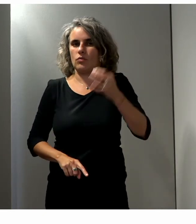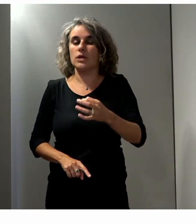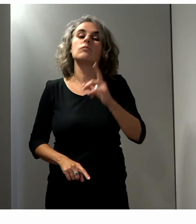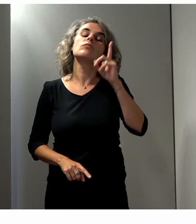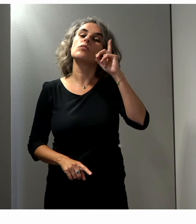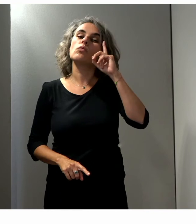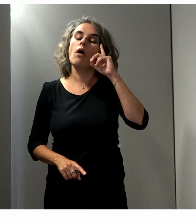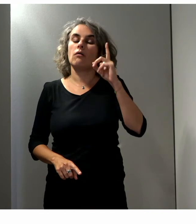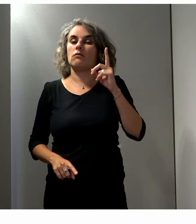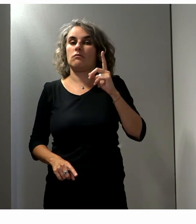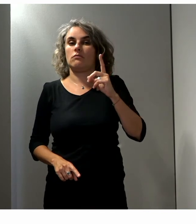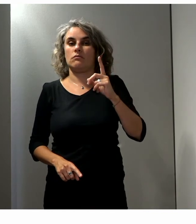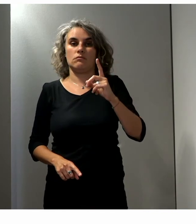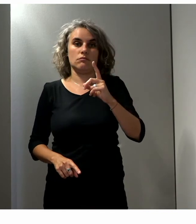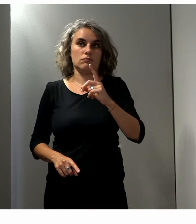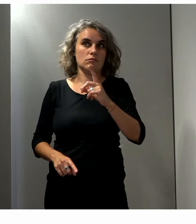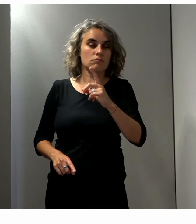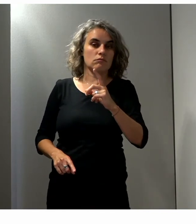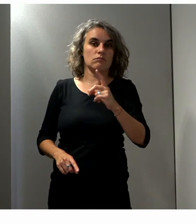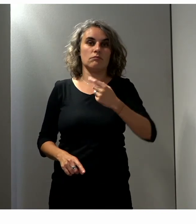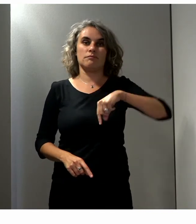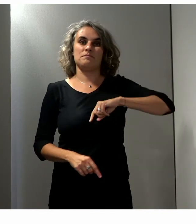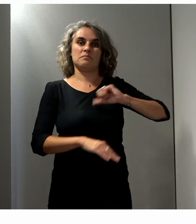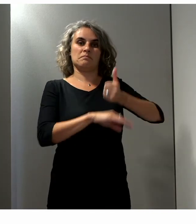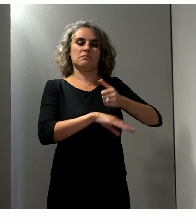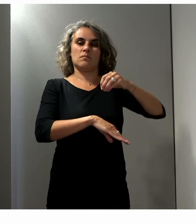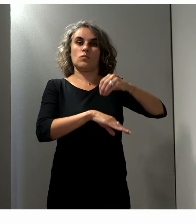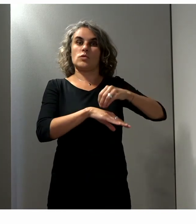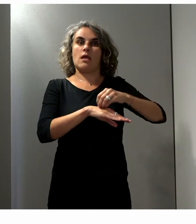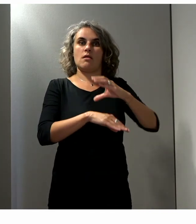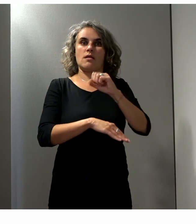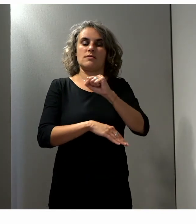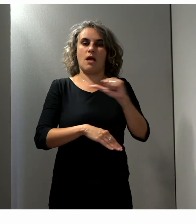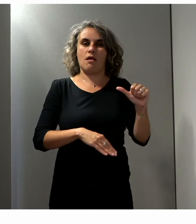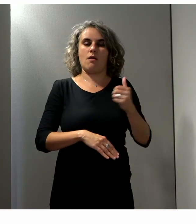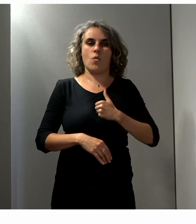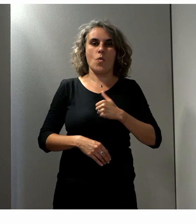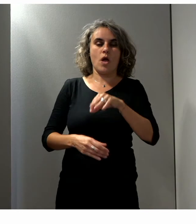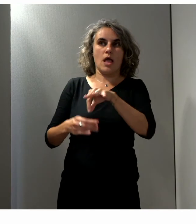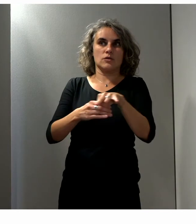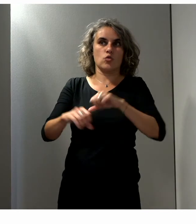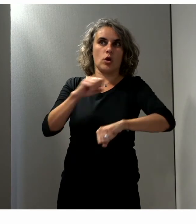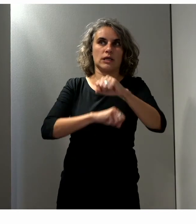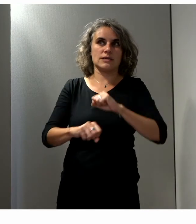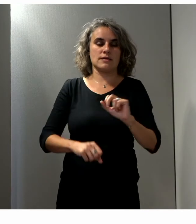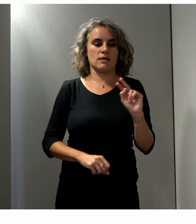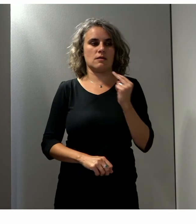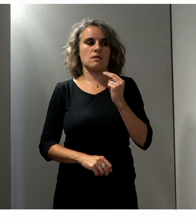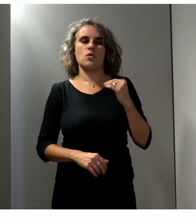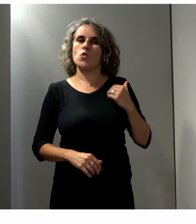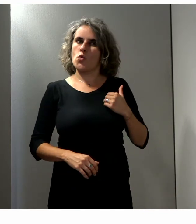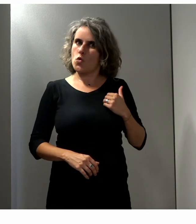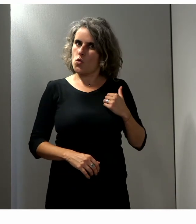chaque élection fait peser sur le Conseil une responsabilité très forte. Vous savez qu'on a notamment la mission de